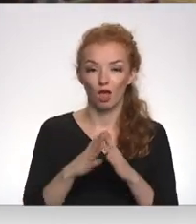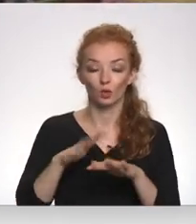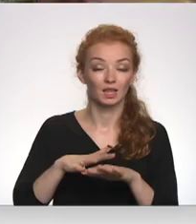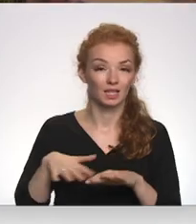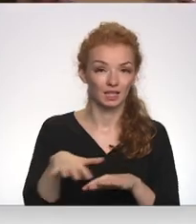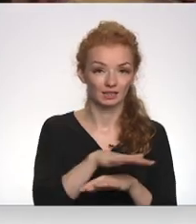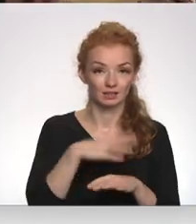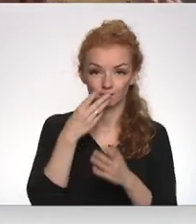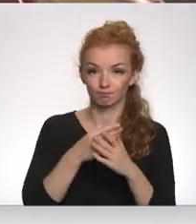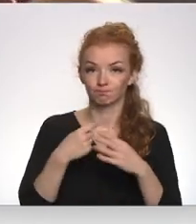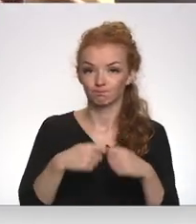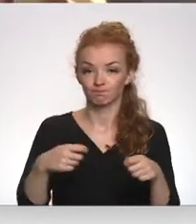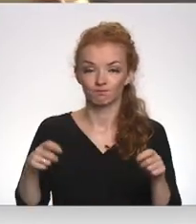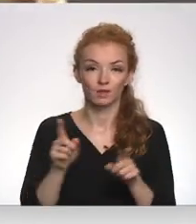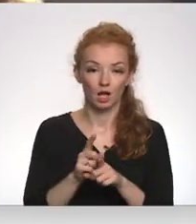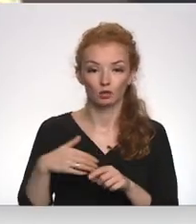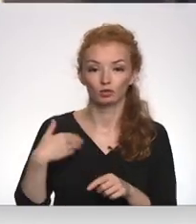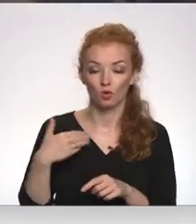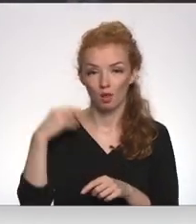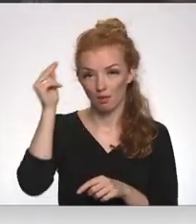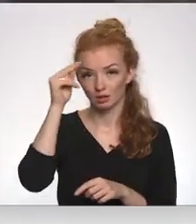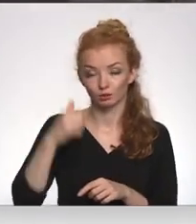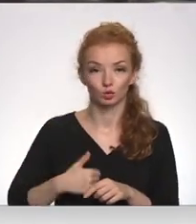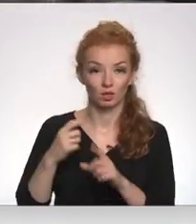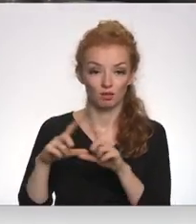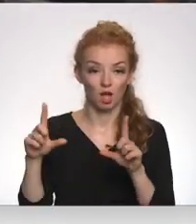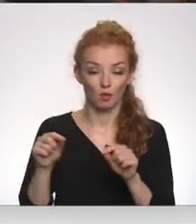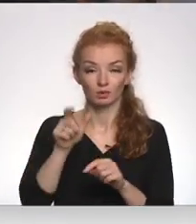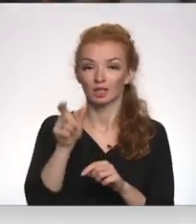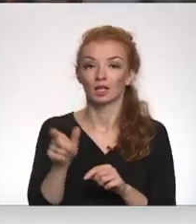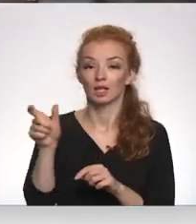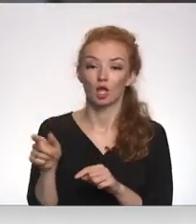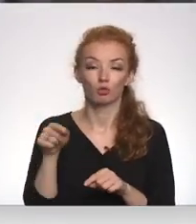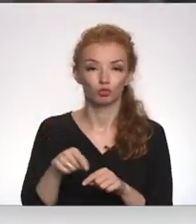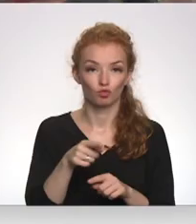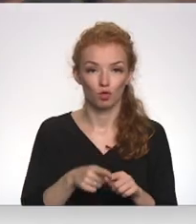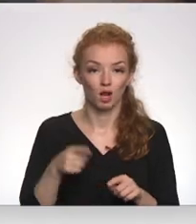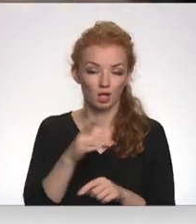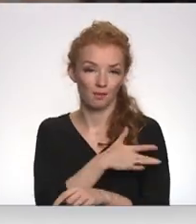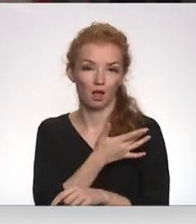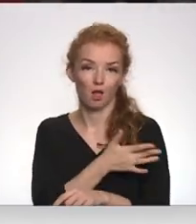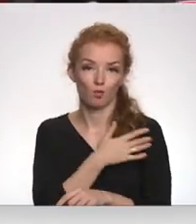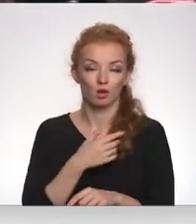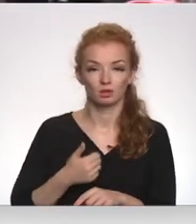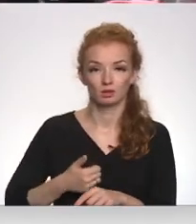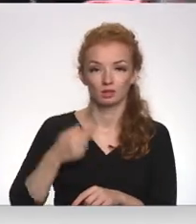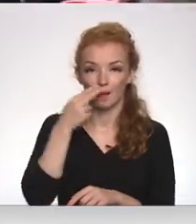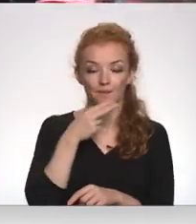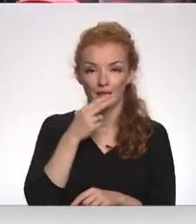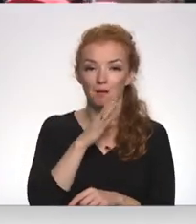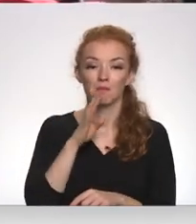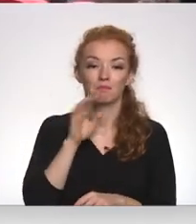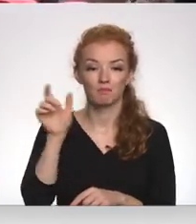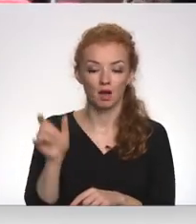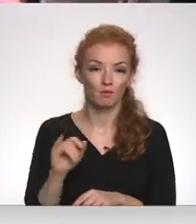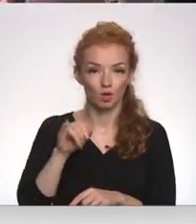savu produkciju piedāvā arī kāds skolēnu mācību uzņēmums. Klientus gan šoreiz apkalpo vienu no uzņēmuma saimnieku mamām, jo abi